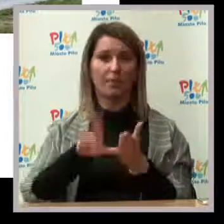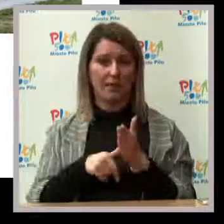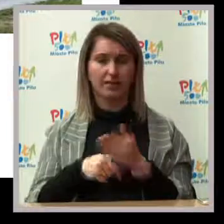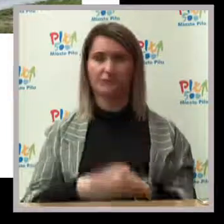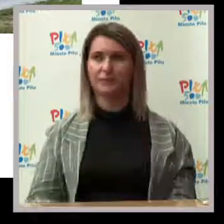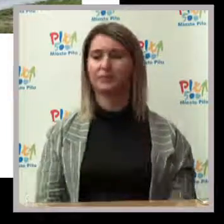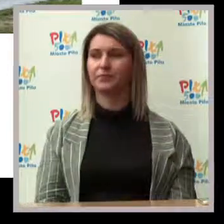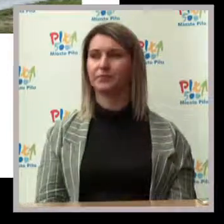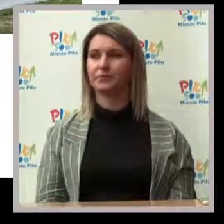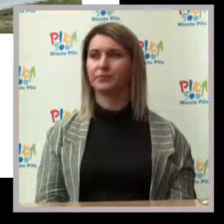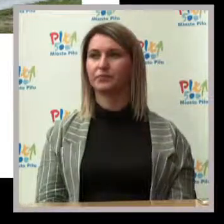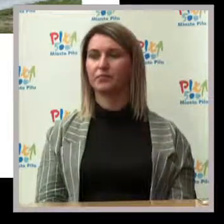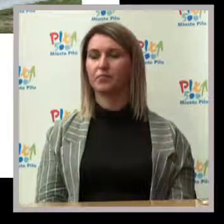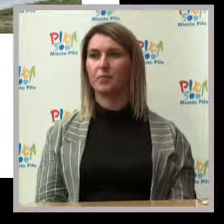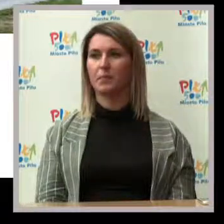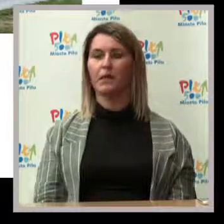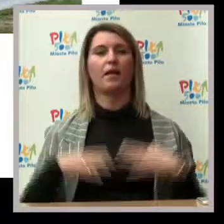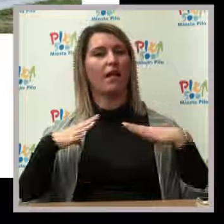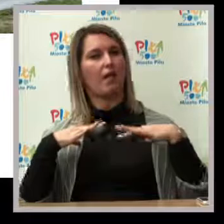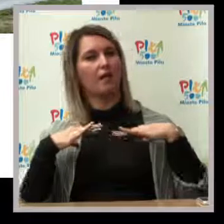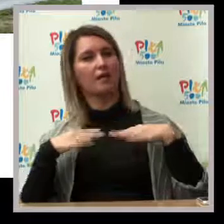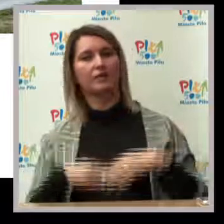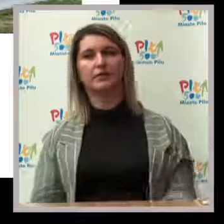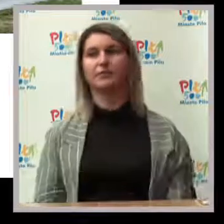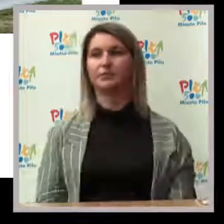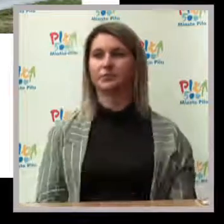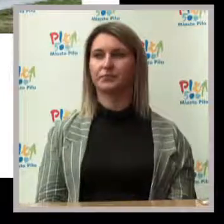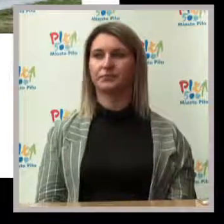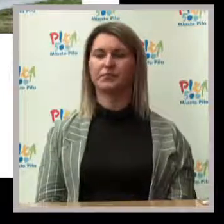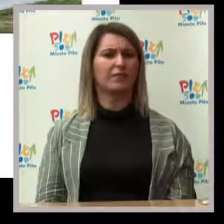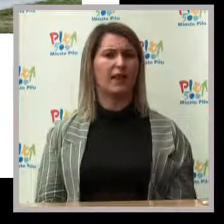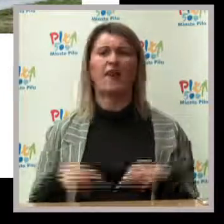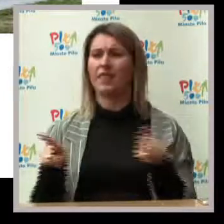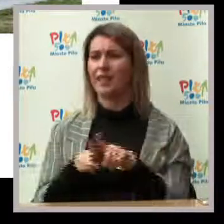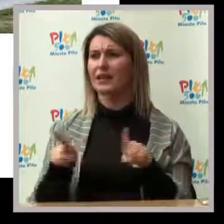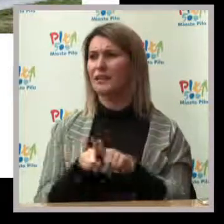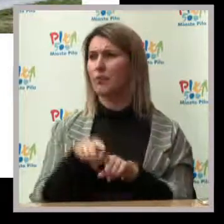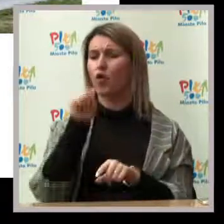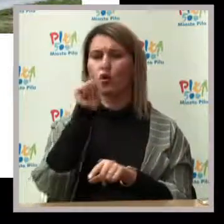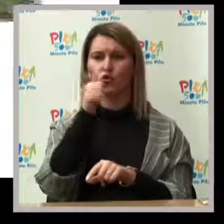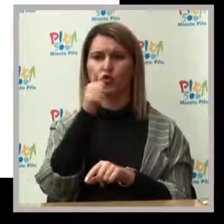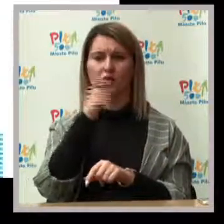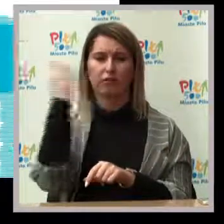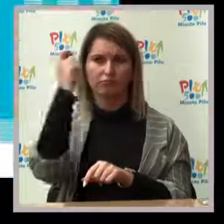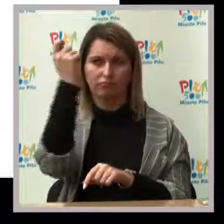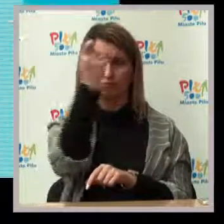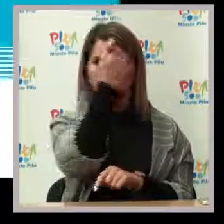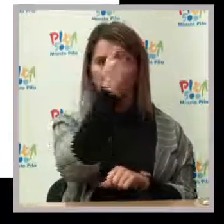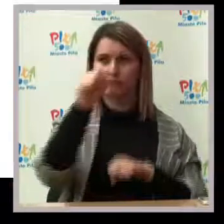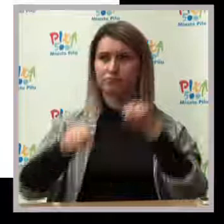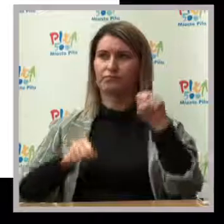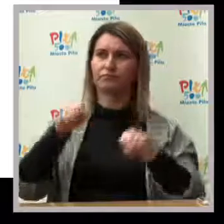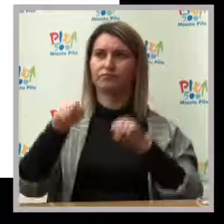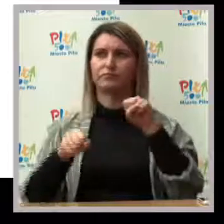które służą rekreacji, ale również te, które służą takiej codziennej komunikacji. Na to będą